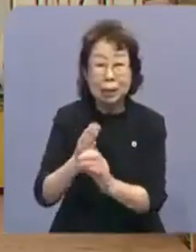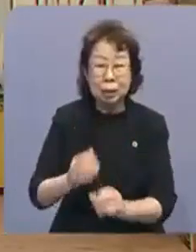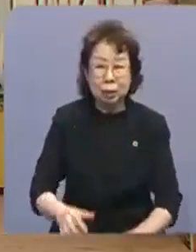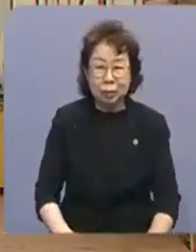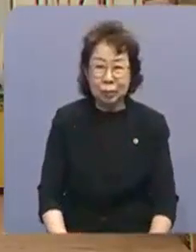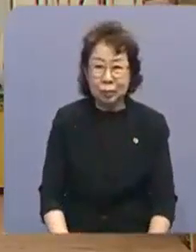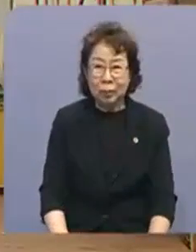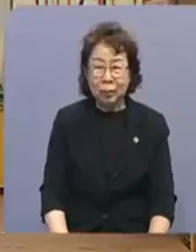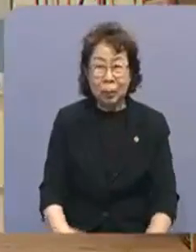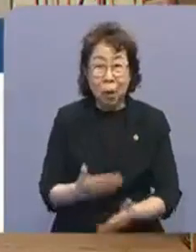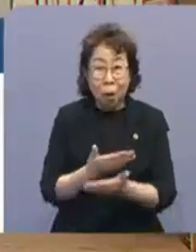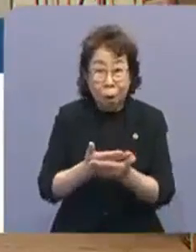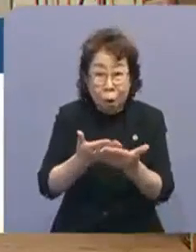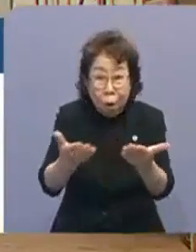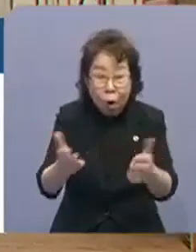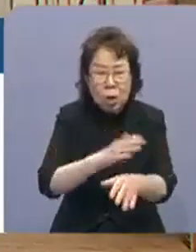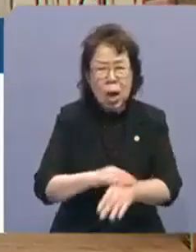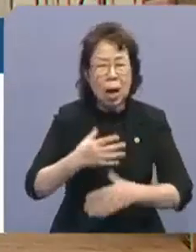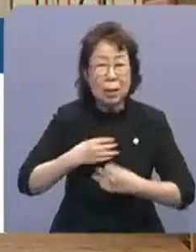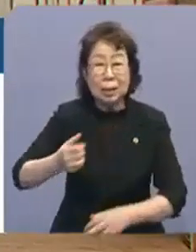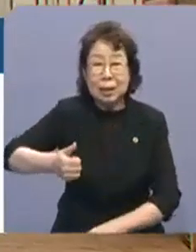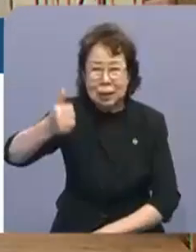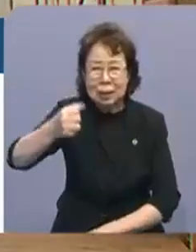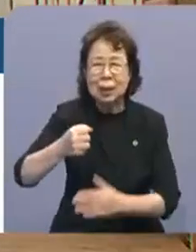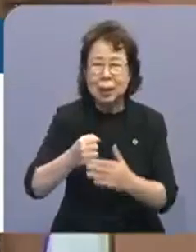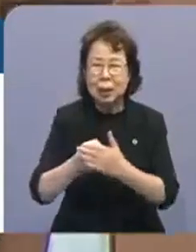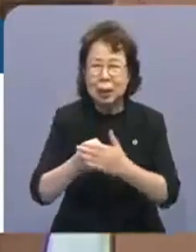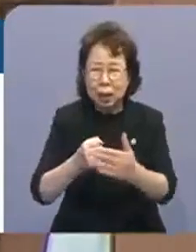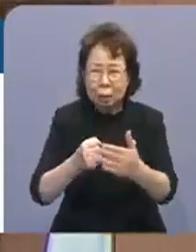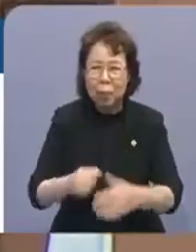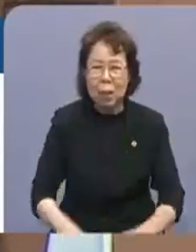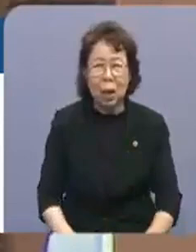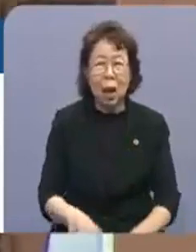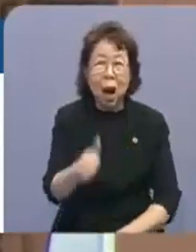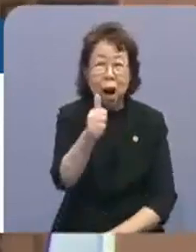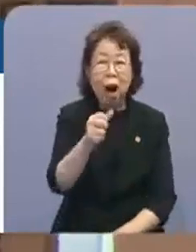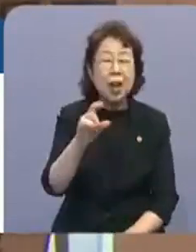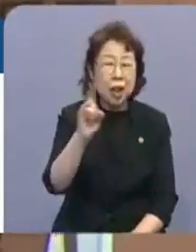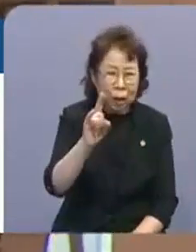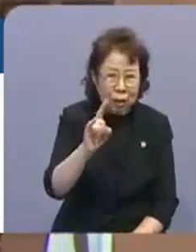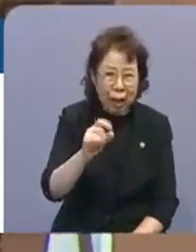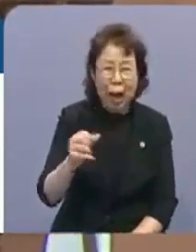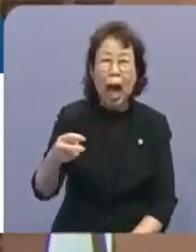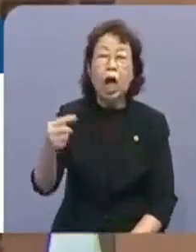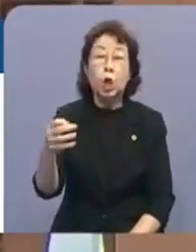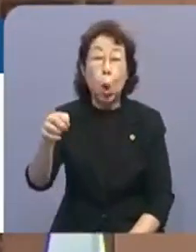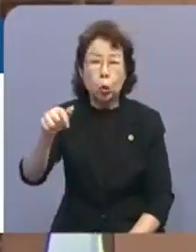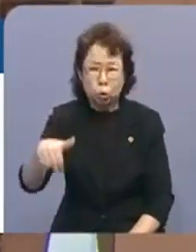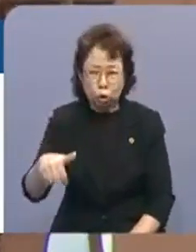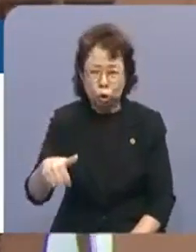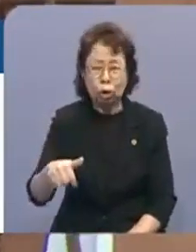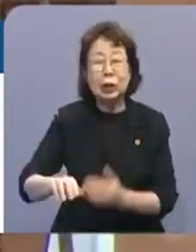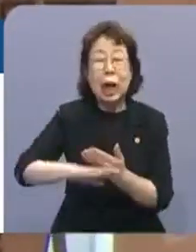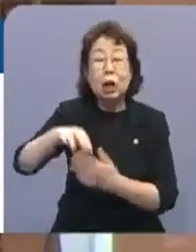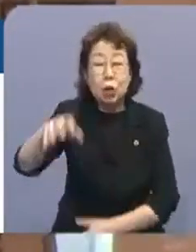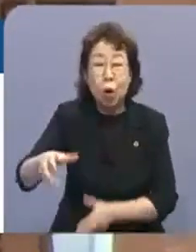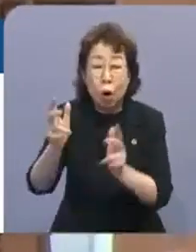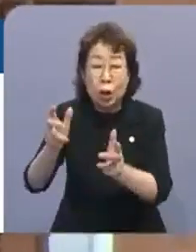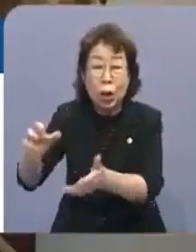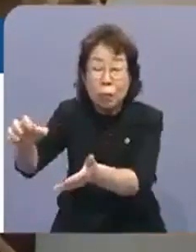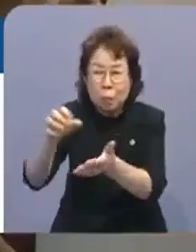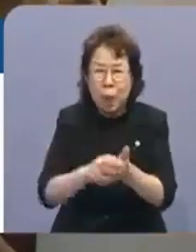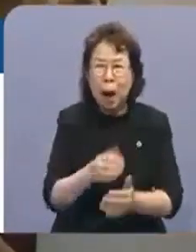일단 공급 안정성이 최우선으로 돼야 되기 때문에 현대제철이나 동국제강 같은 타기업에서 좀 생산량을